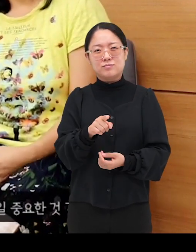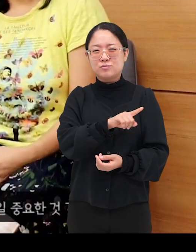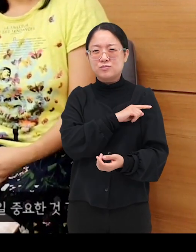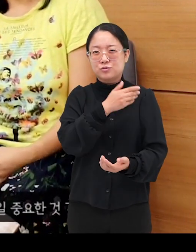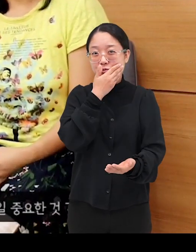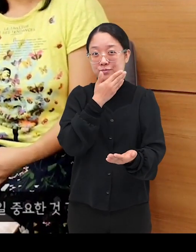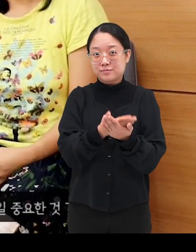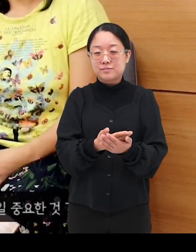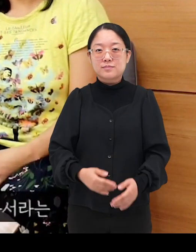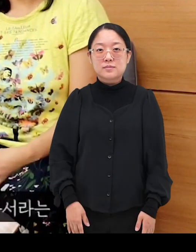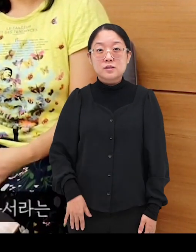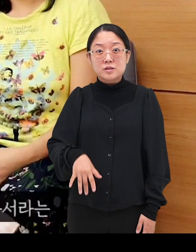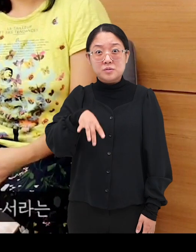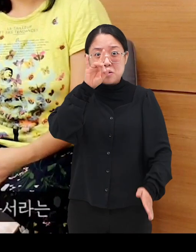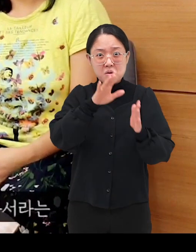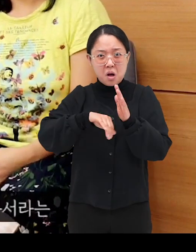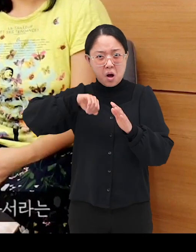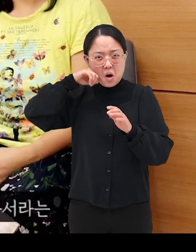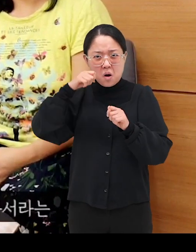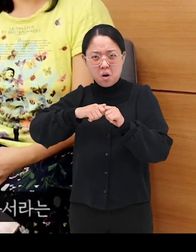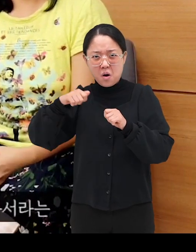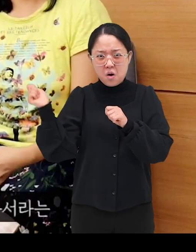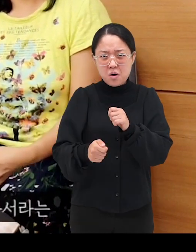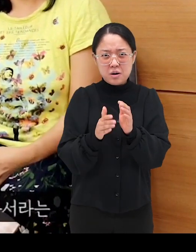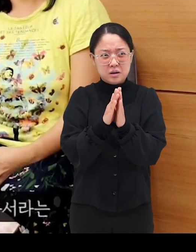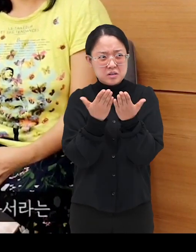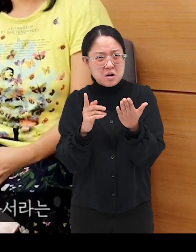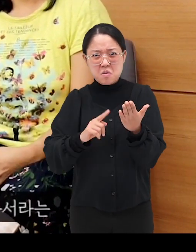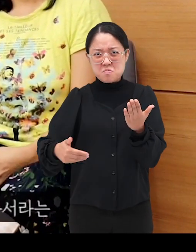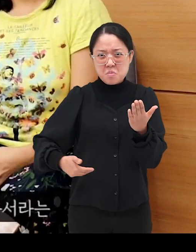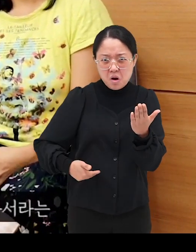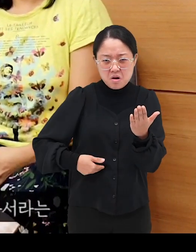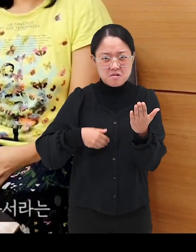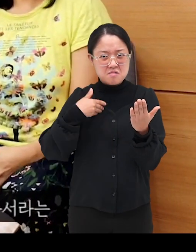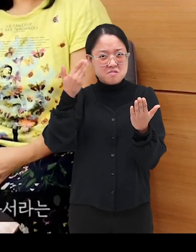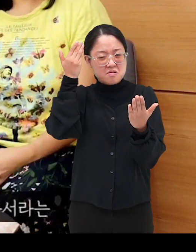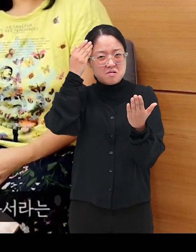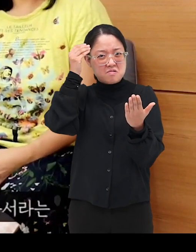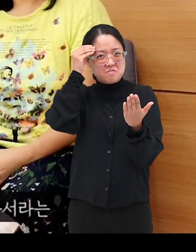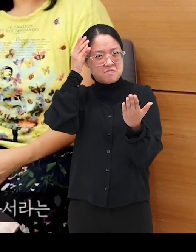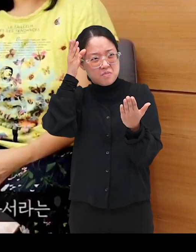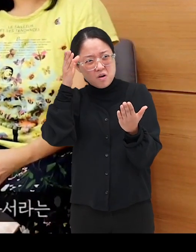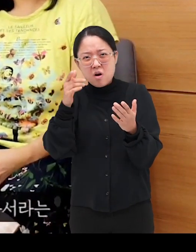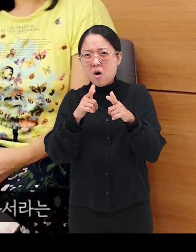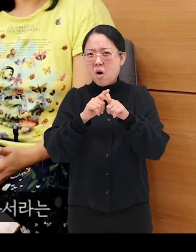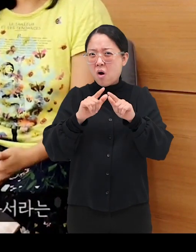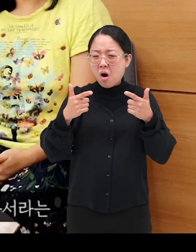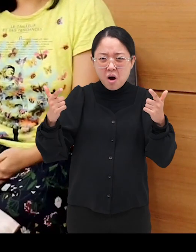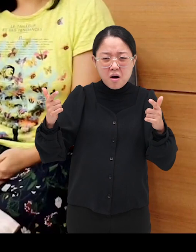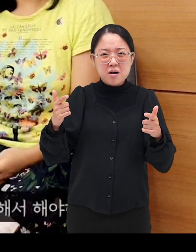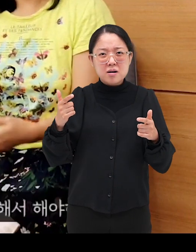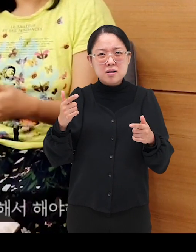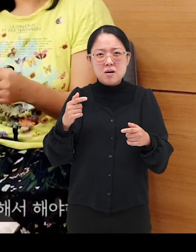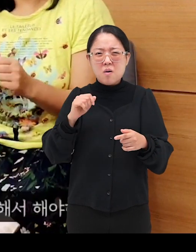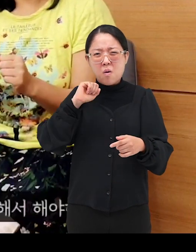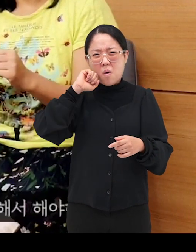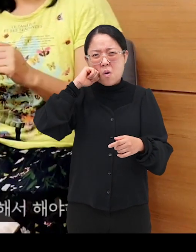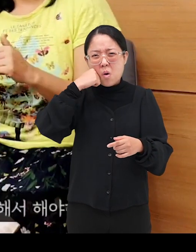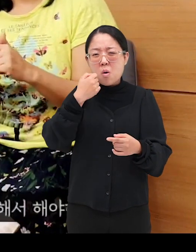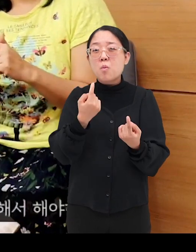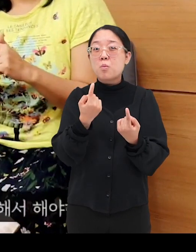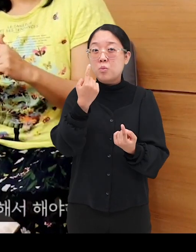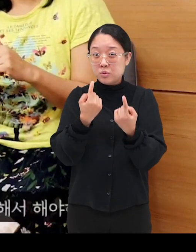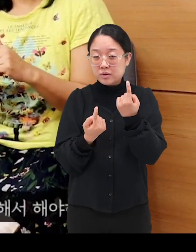같고 너무 처음부터 막 어려운 책이나 그런 뭔가 필요에 의한 독서라는 강박? 그러니까 내가 이걸